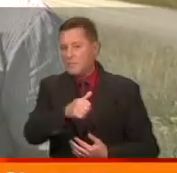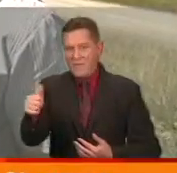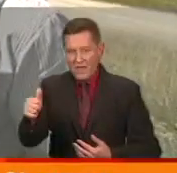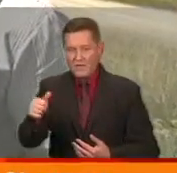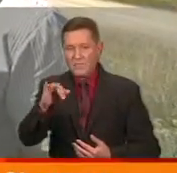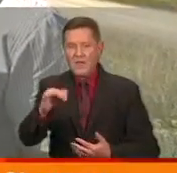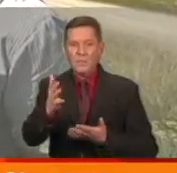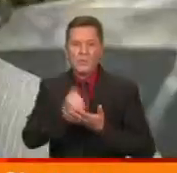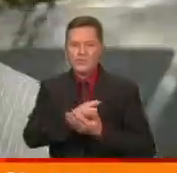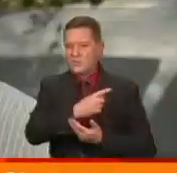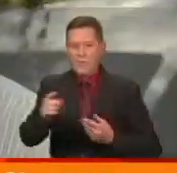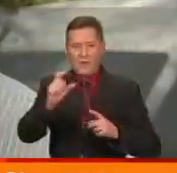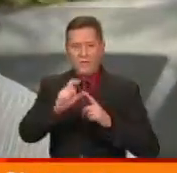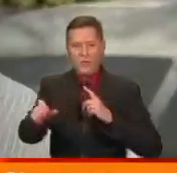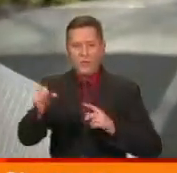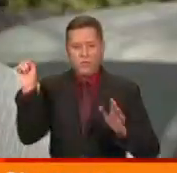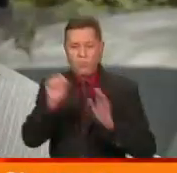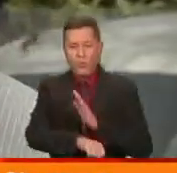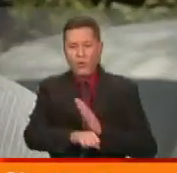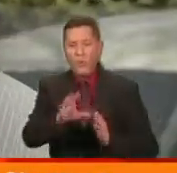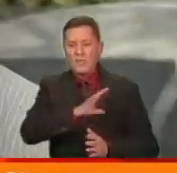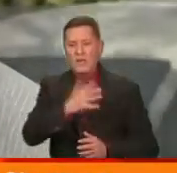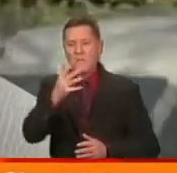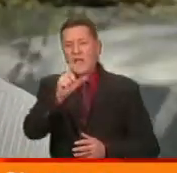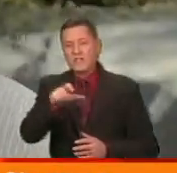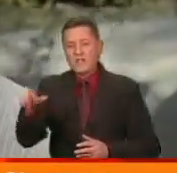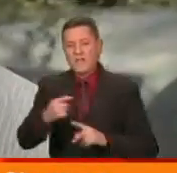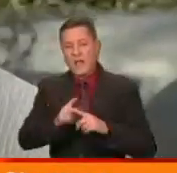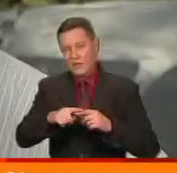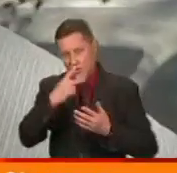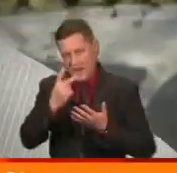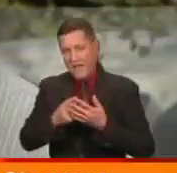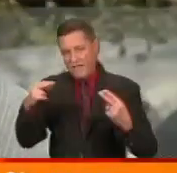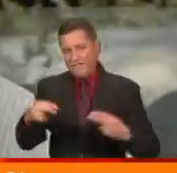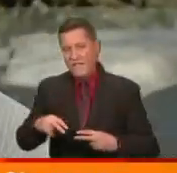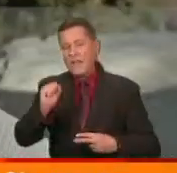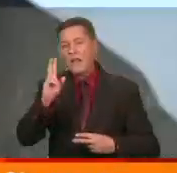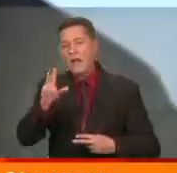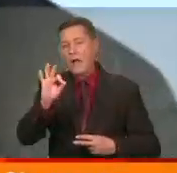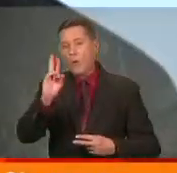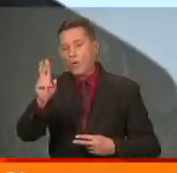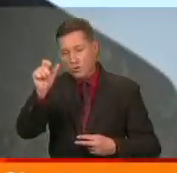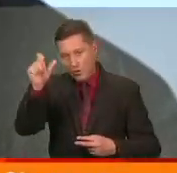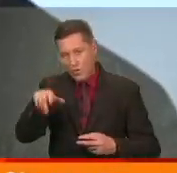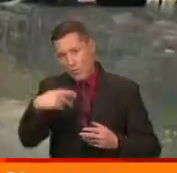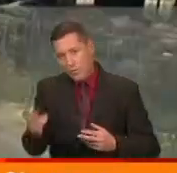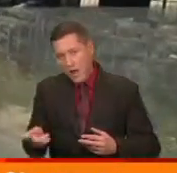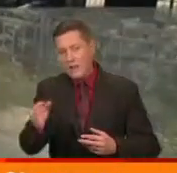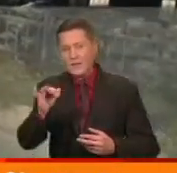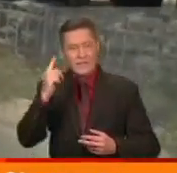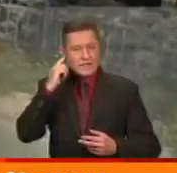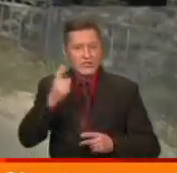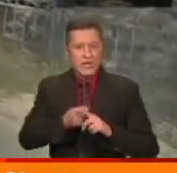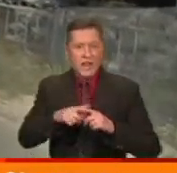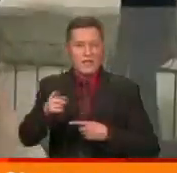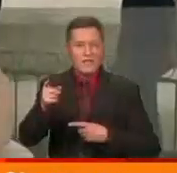Фактически получил первую пулю. Было 5 человек, которые видели, как он упал, слышали этот выстрел. За те, що захищав країну,